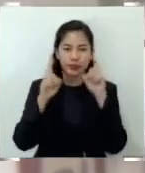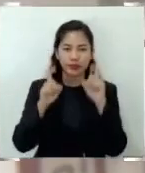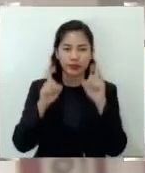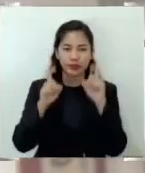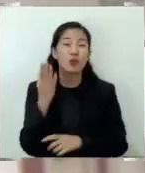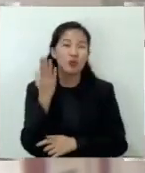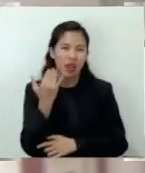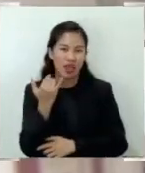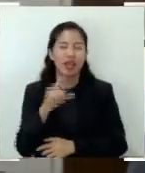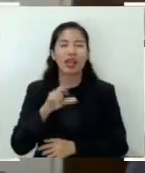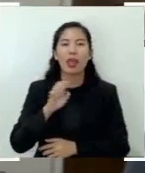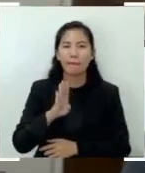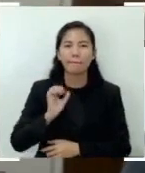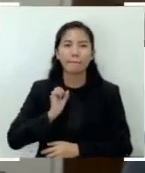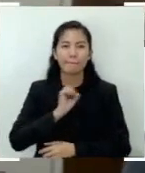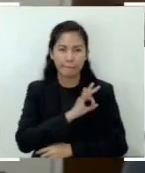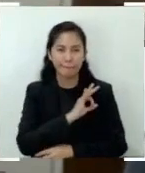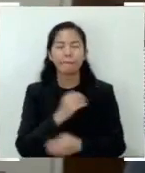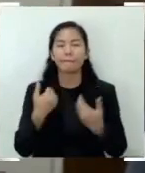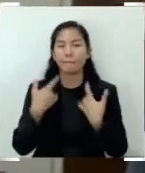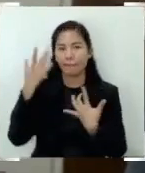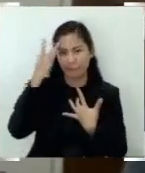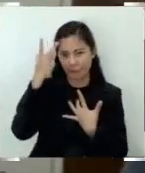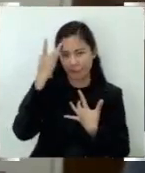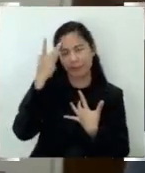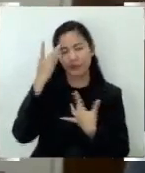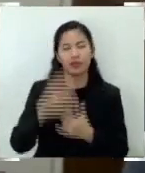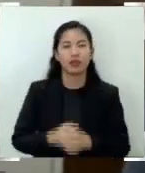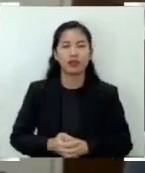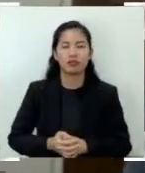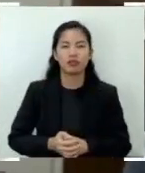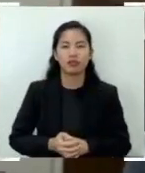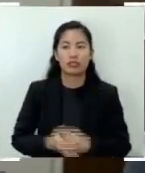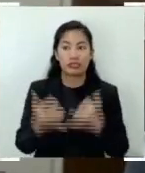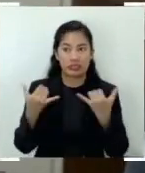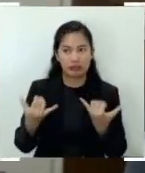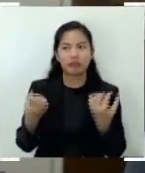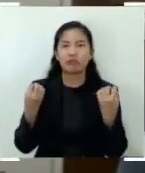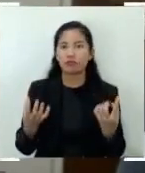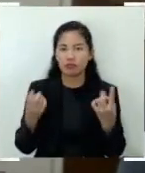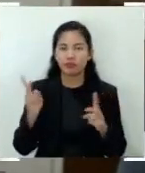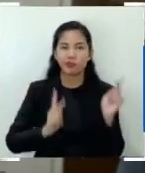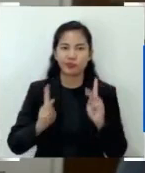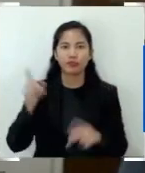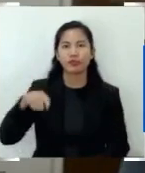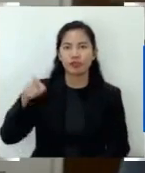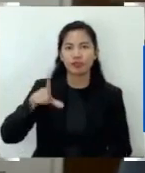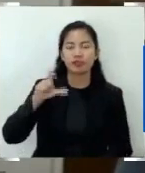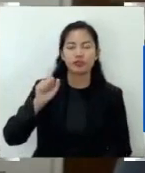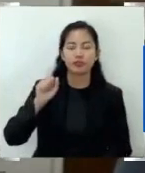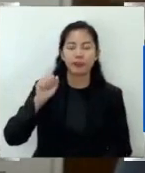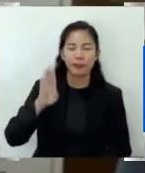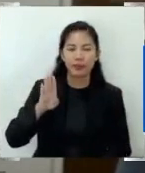laboratory personnel. Dahil dun sa biglang demand, for laboratory, dalang dami pong nagkakasakit. Ang consequence po